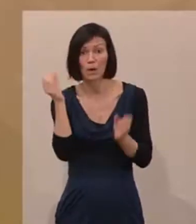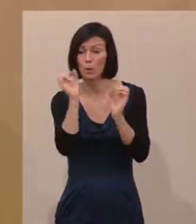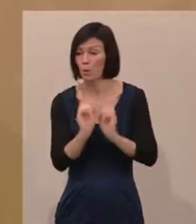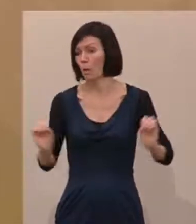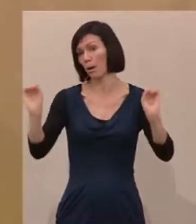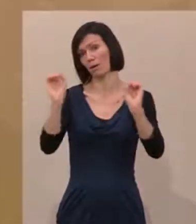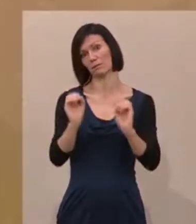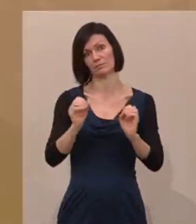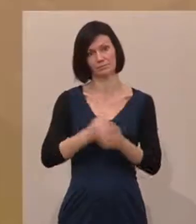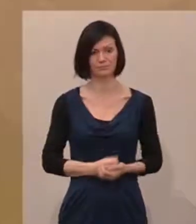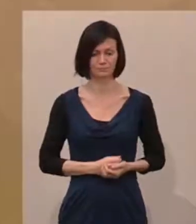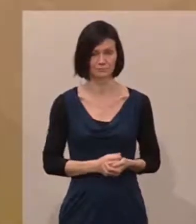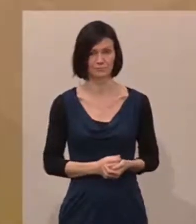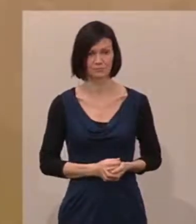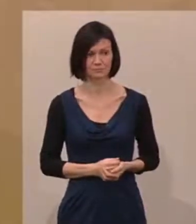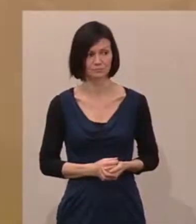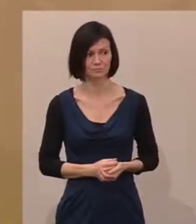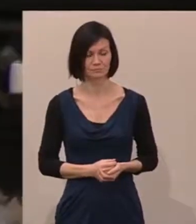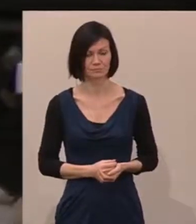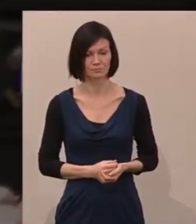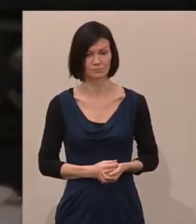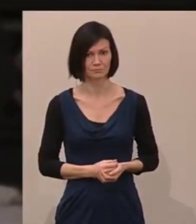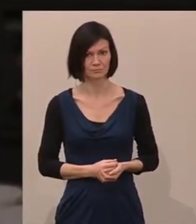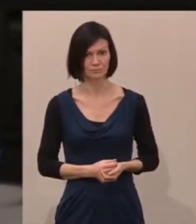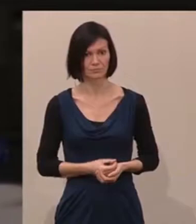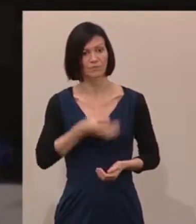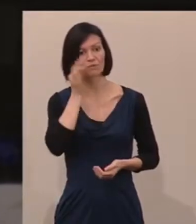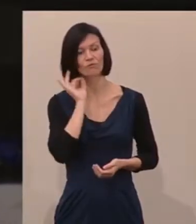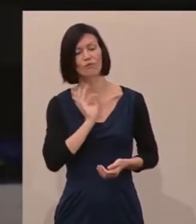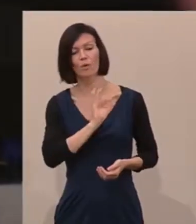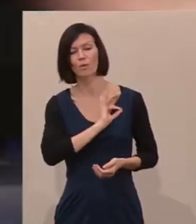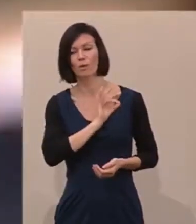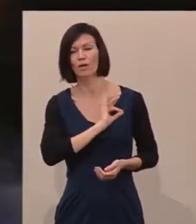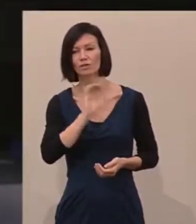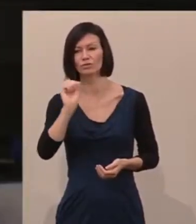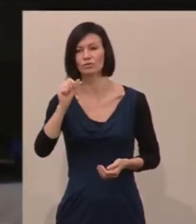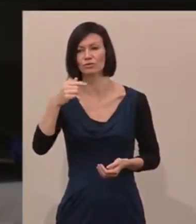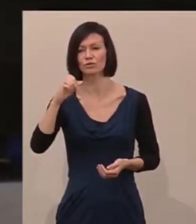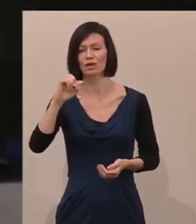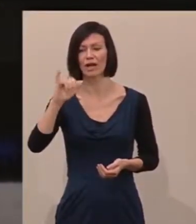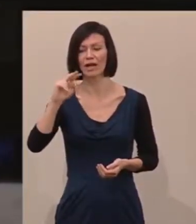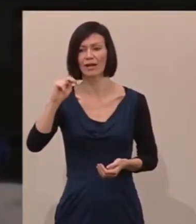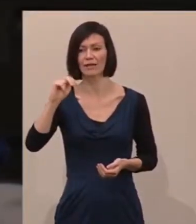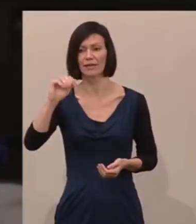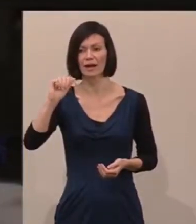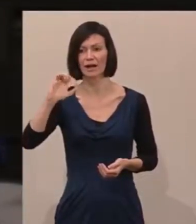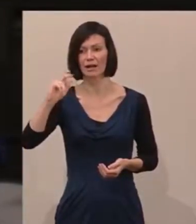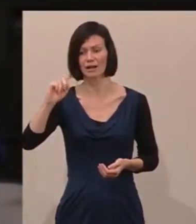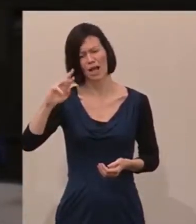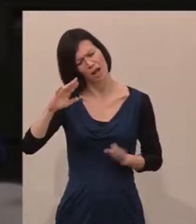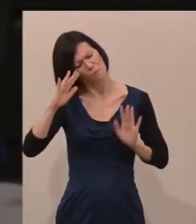gelangen können, habe ich nicht gehört. Bei der Frau Kollegin Steinacker habe ich große Probleme gehabt. Ich